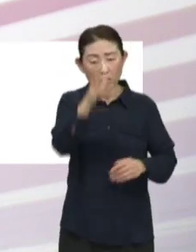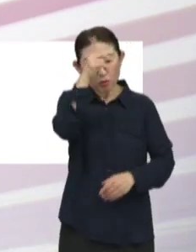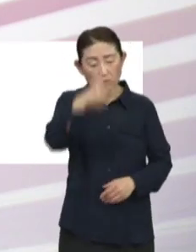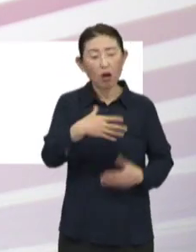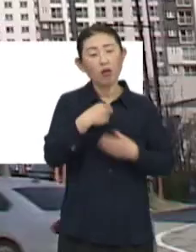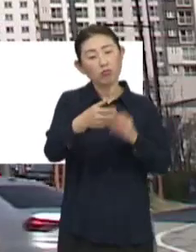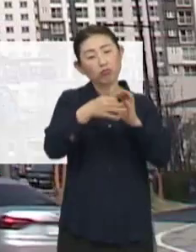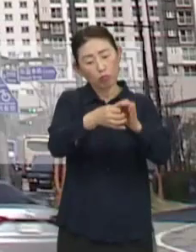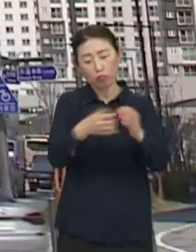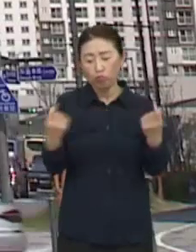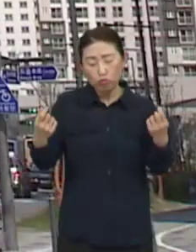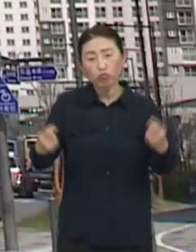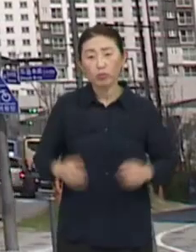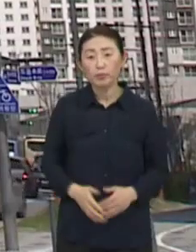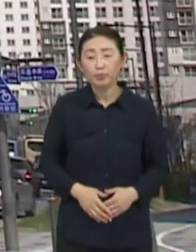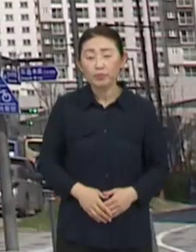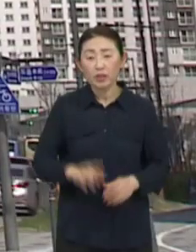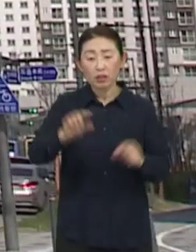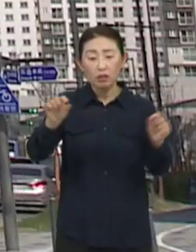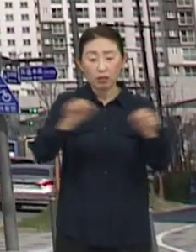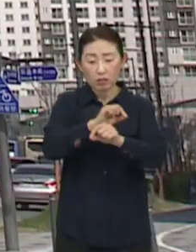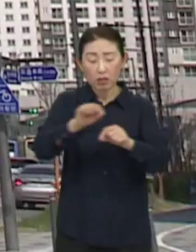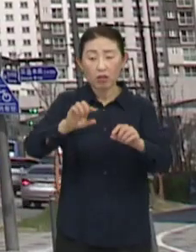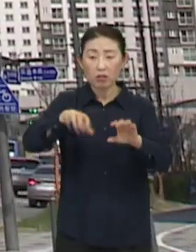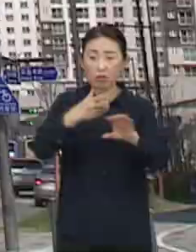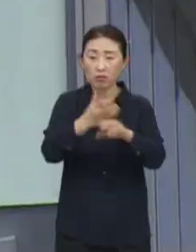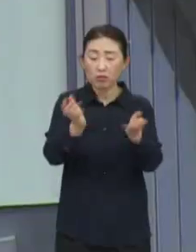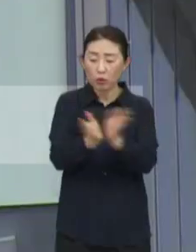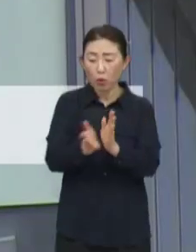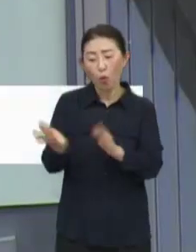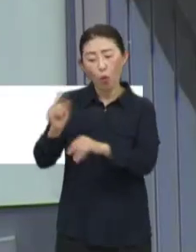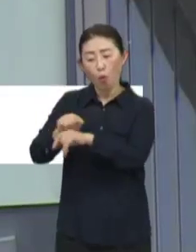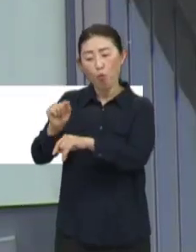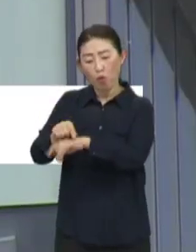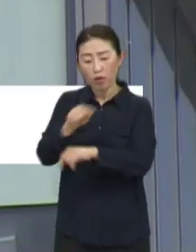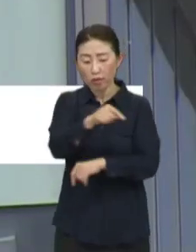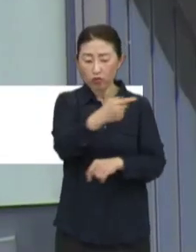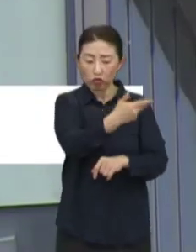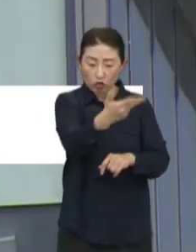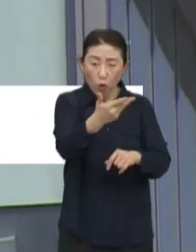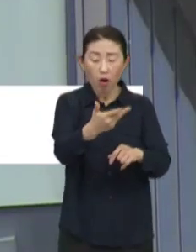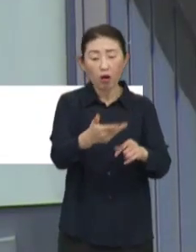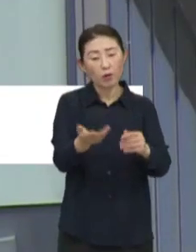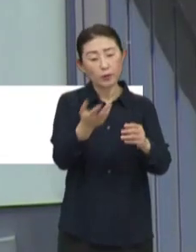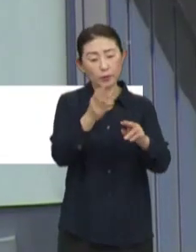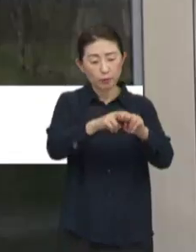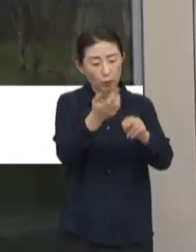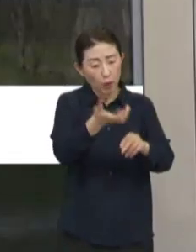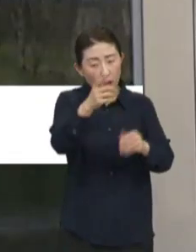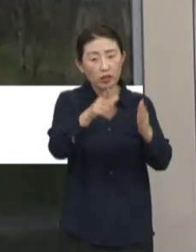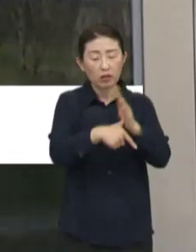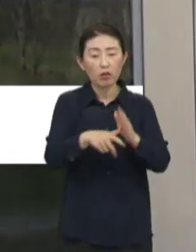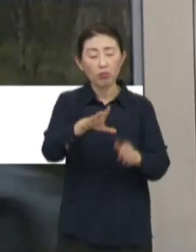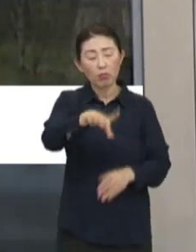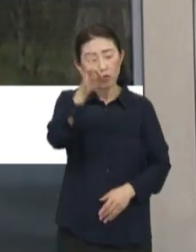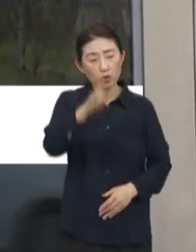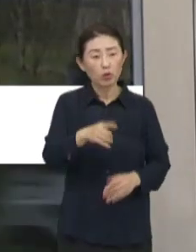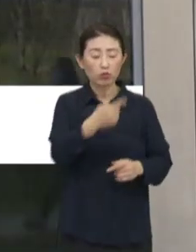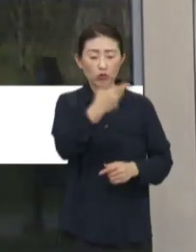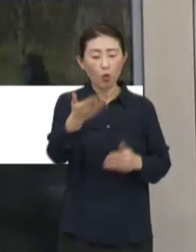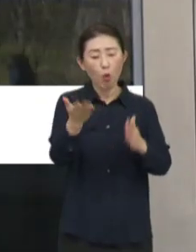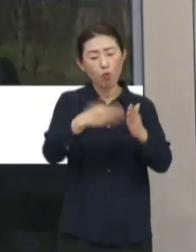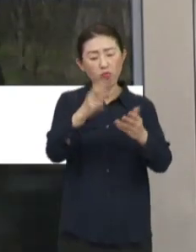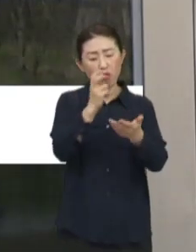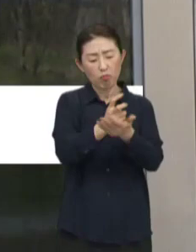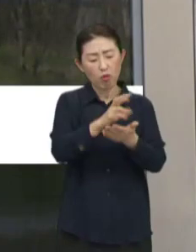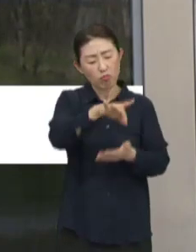아니냐. 인사혁 신처는 일반 공무원과 달리 소방관 처우를 개선하려면 소방공무원법 개정이 필요하다며